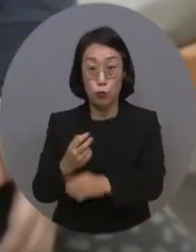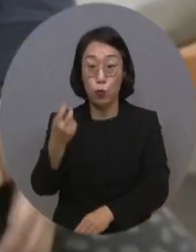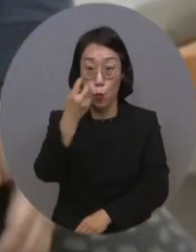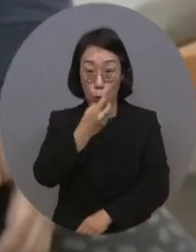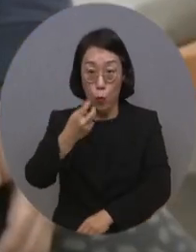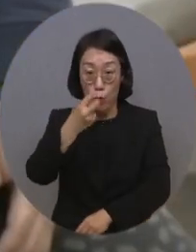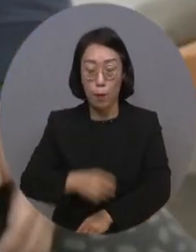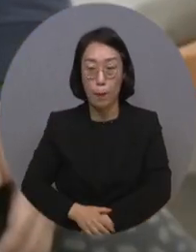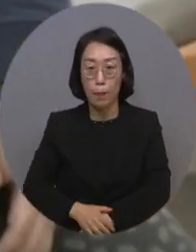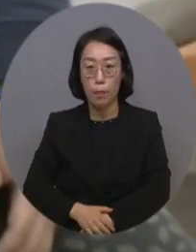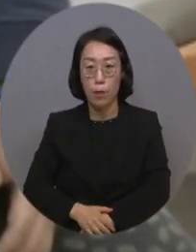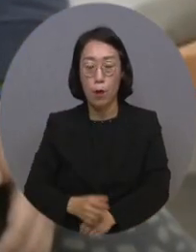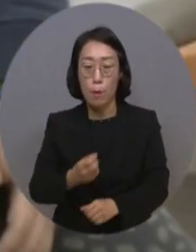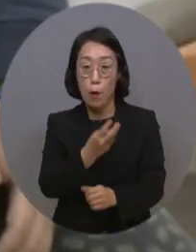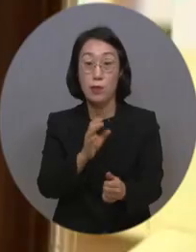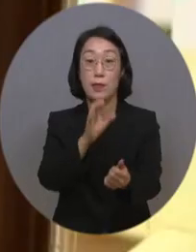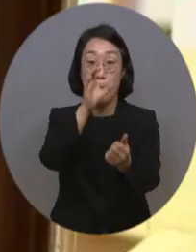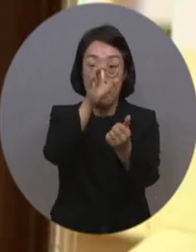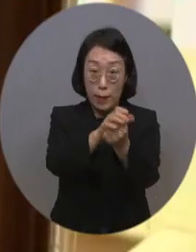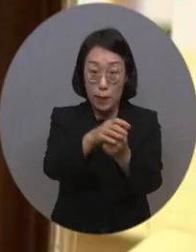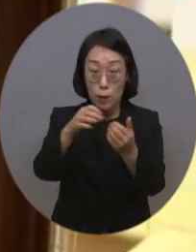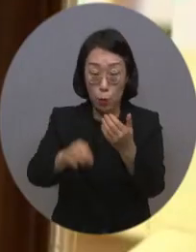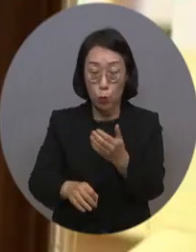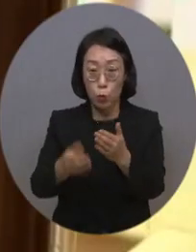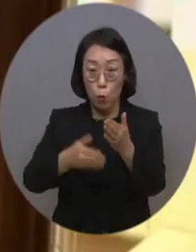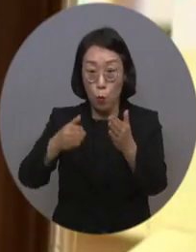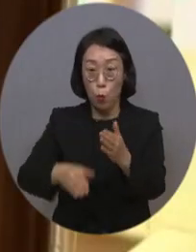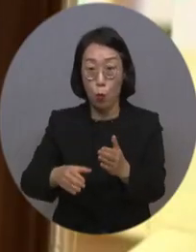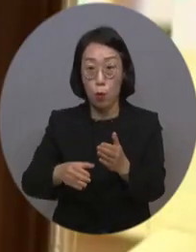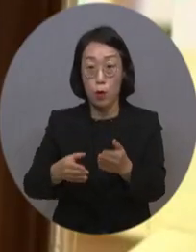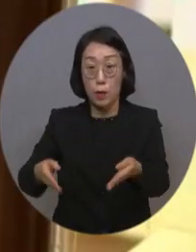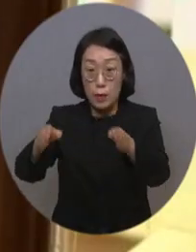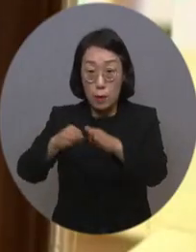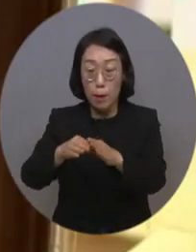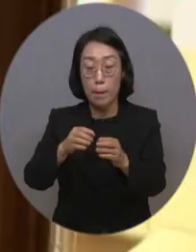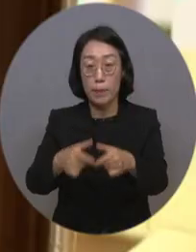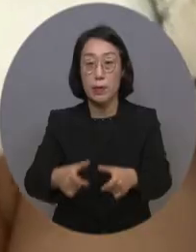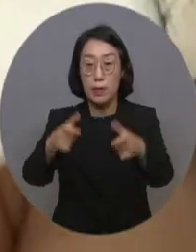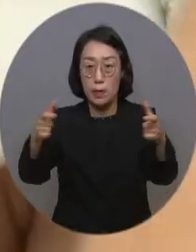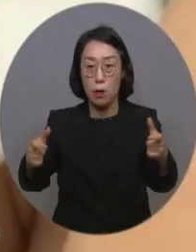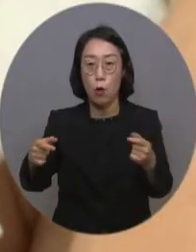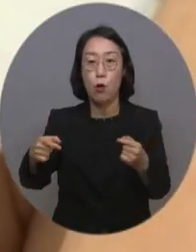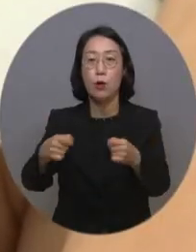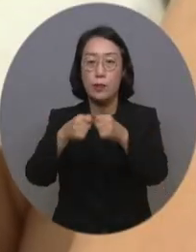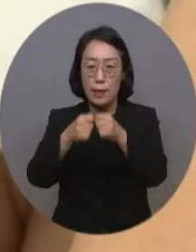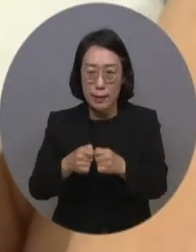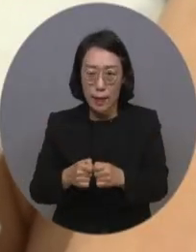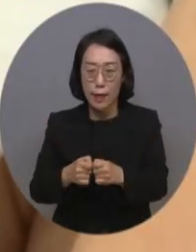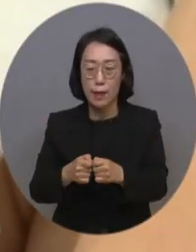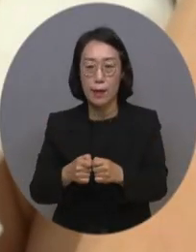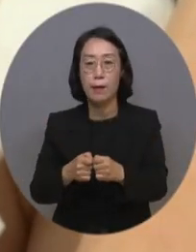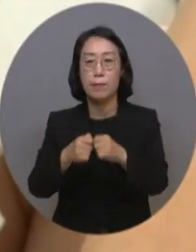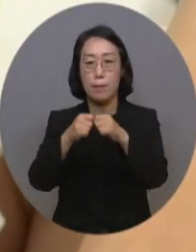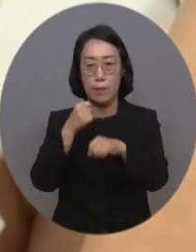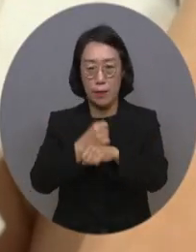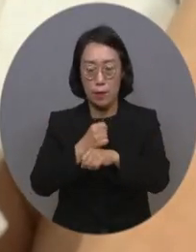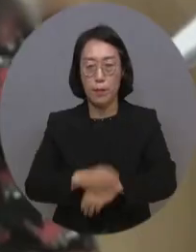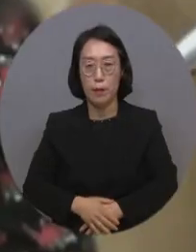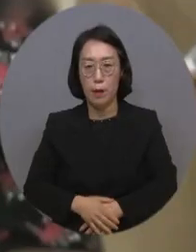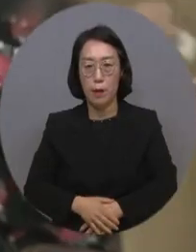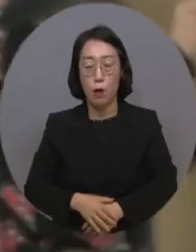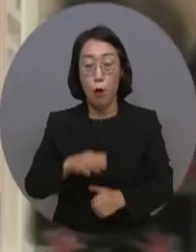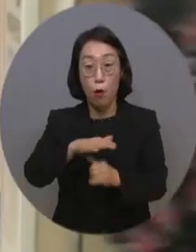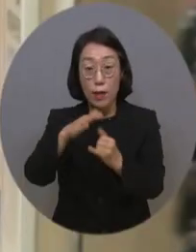보육 제공기관과 공공보육시설을 늘리고 운영 방법도 다양화할 계획입니다. 이와 더불어 어린이집